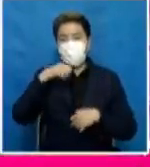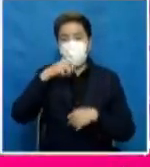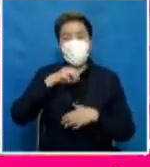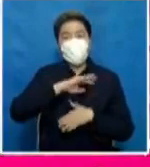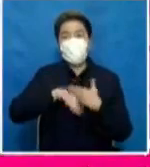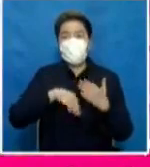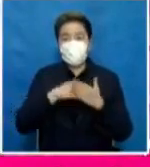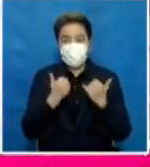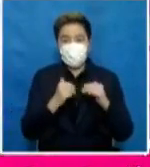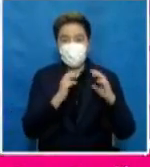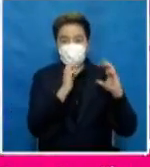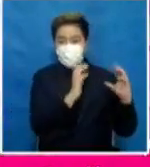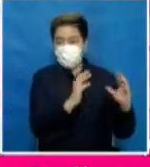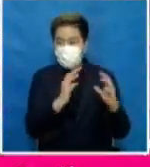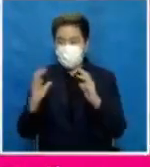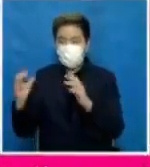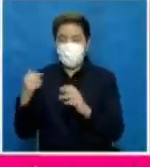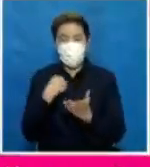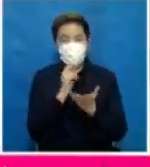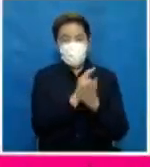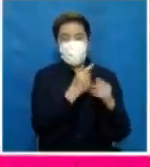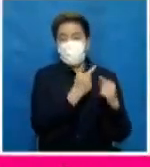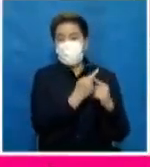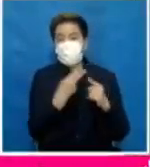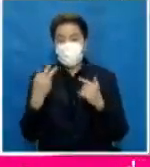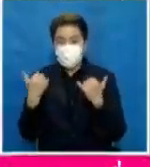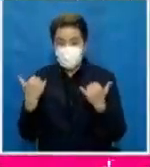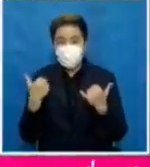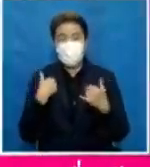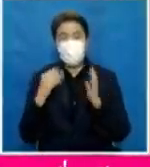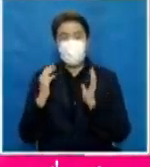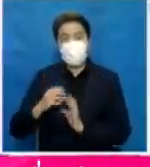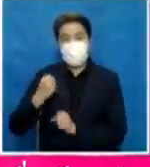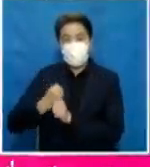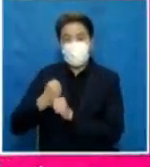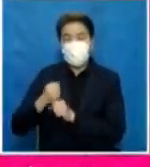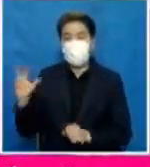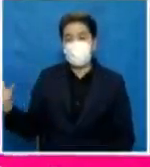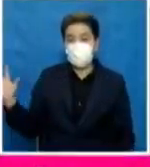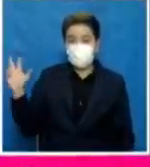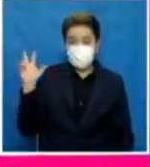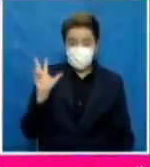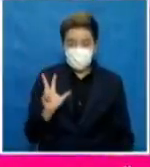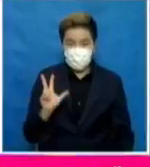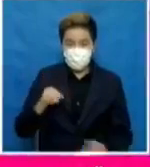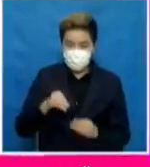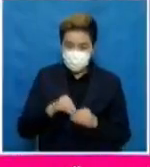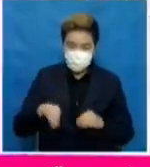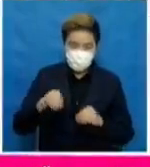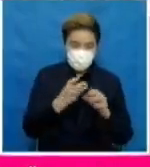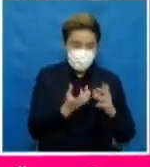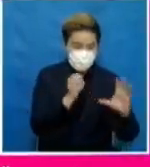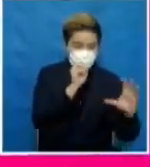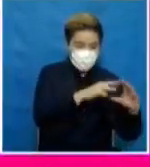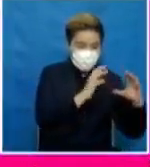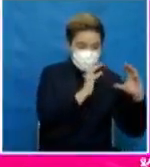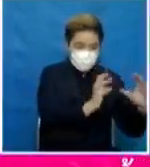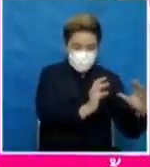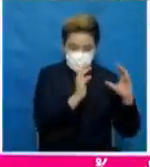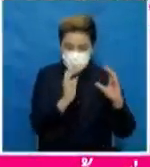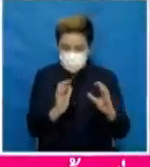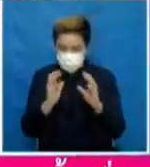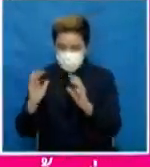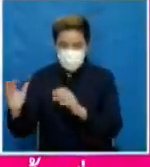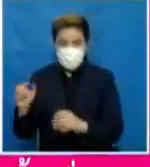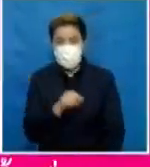มัติทำการออกรางวัลทุกรางวัลครับและจะมีพนักงานจำนวน3คนสลับกันขึ้นไปบรรจุลูกบอลที่เครื่องออกรางวัลไฟฟ้าอัตโน